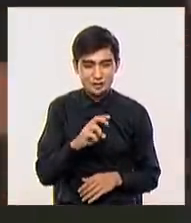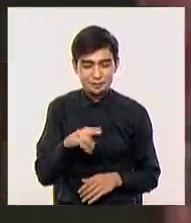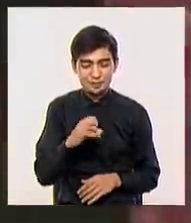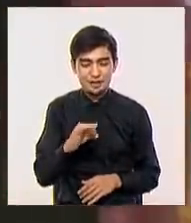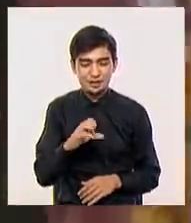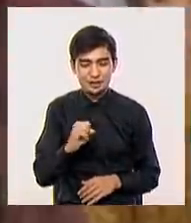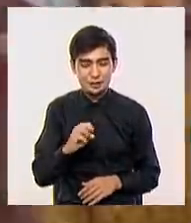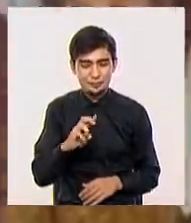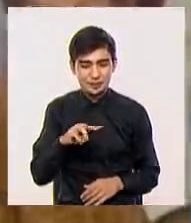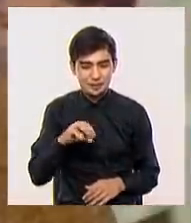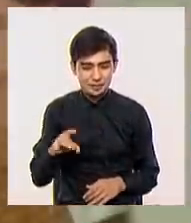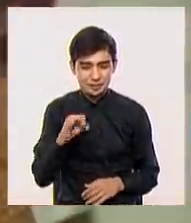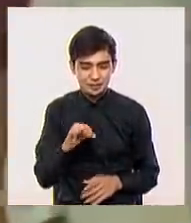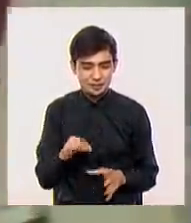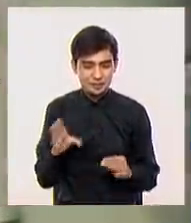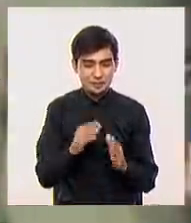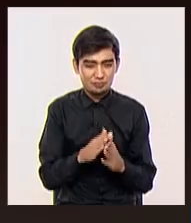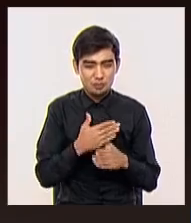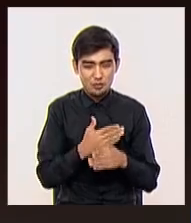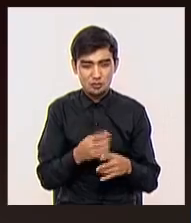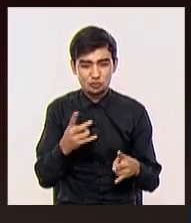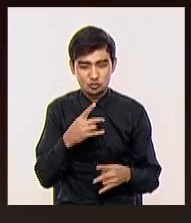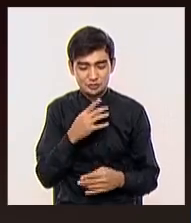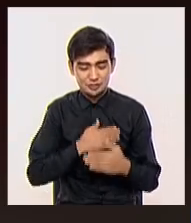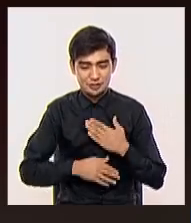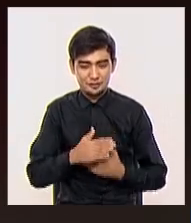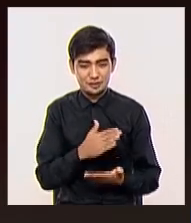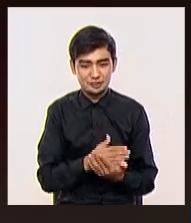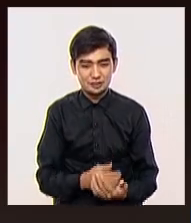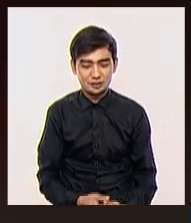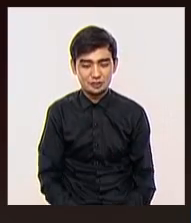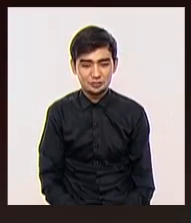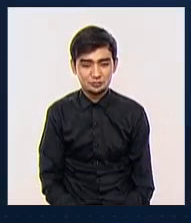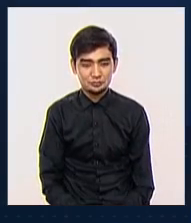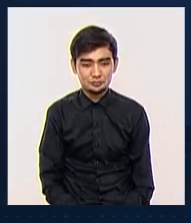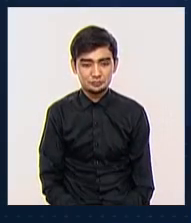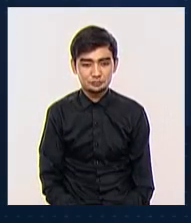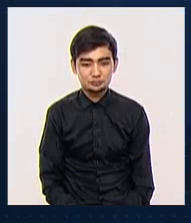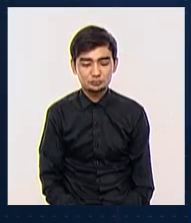Нематулла елшілік қызметкерлері көмектесетін болды деп қуанып жүр.